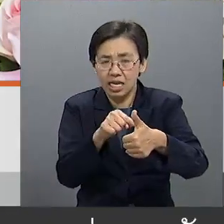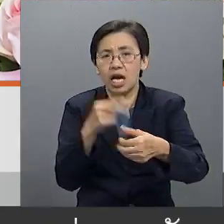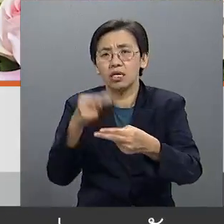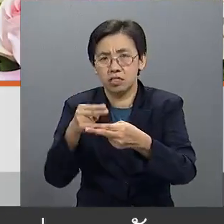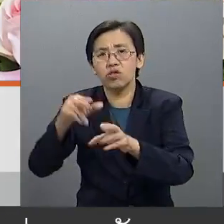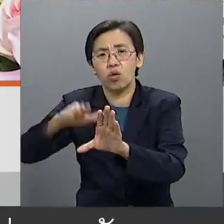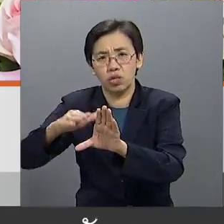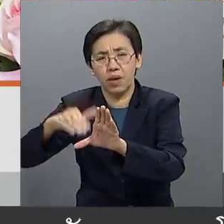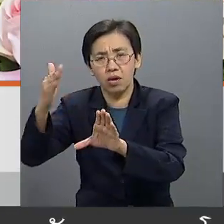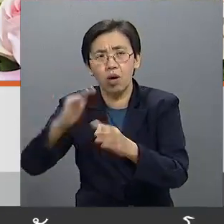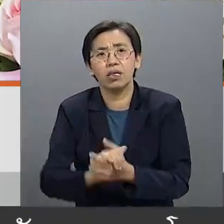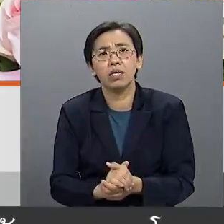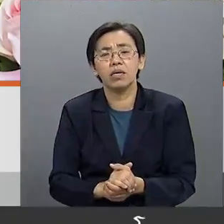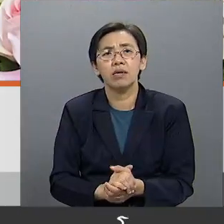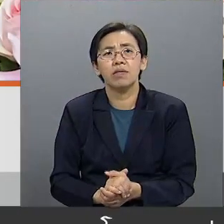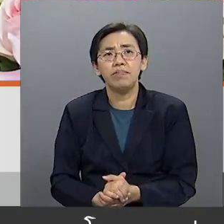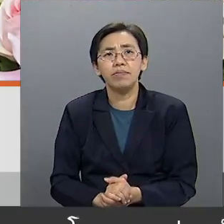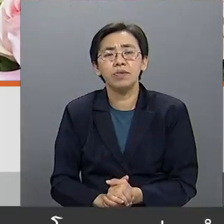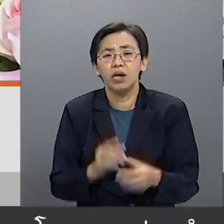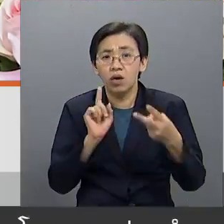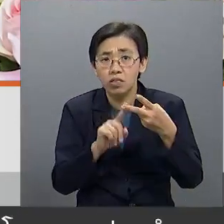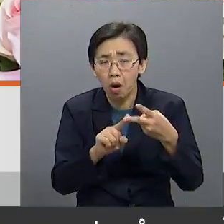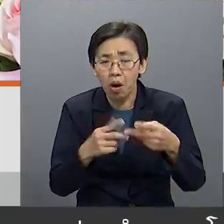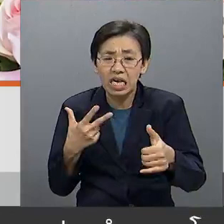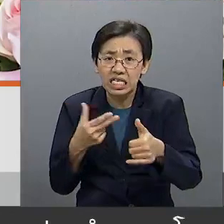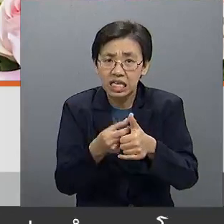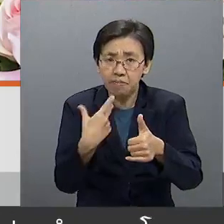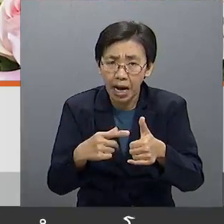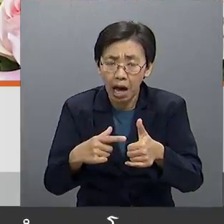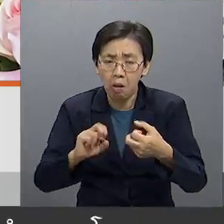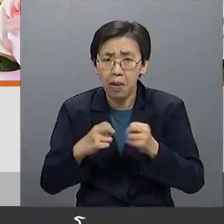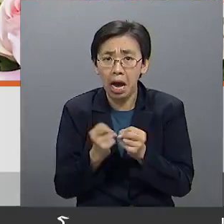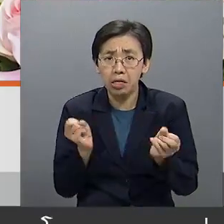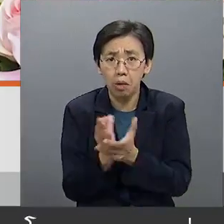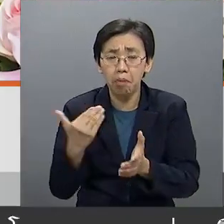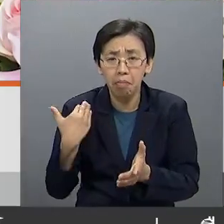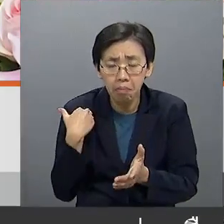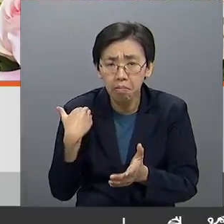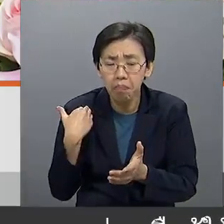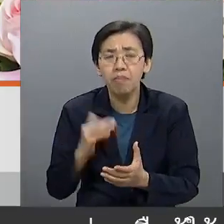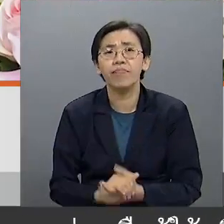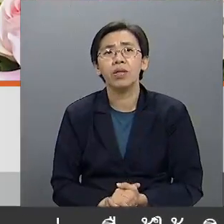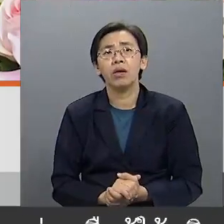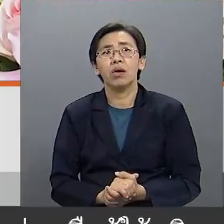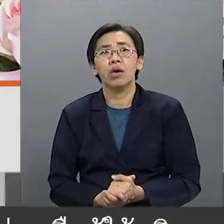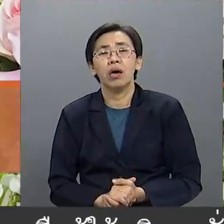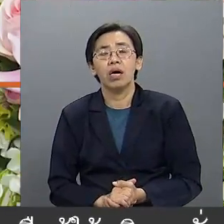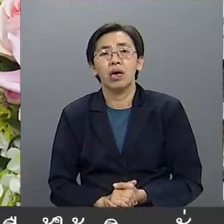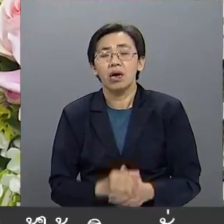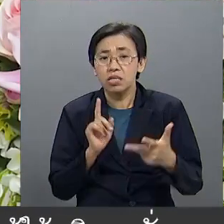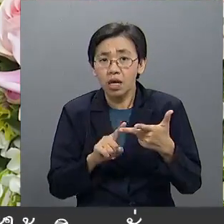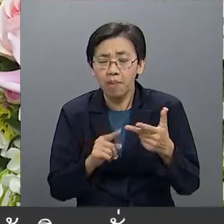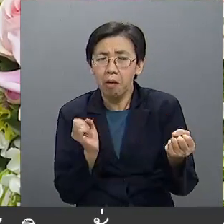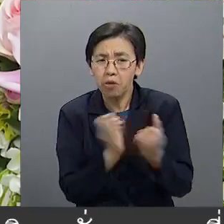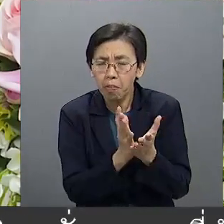ไปอยู่ไหนนะครับแล้วก็ดูเรื่องผลข้างเคียงดูว่าถ้ามีผลข้างเคียงไงเขาจะไปดูว่าเอ๊ะจริงๆแล้ว